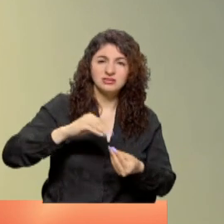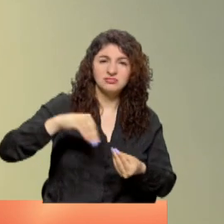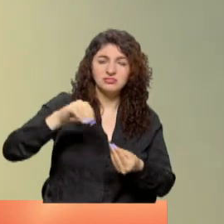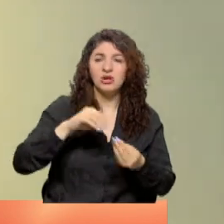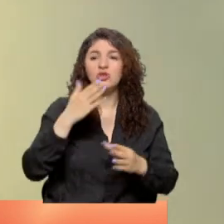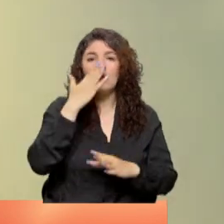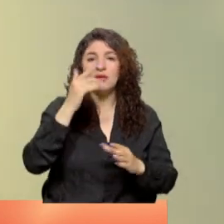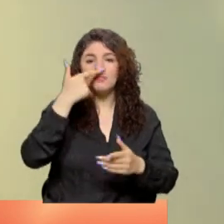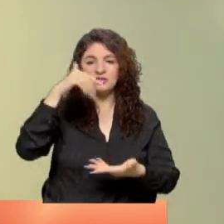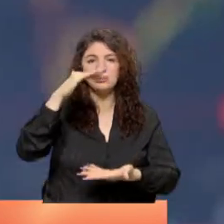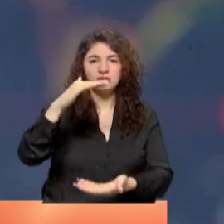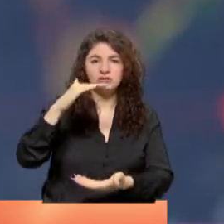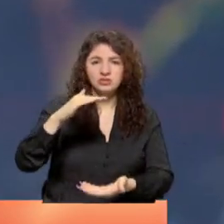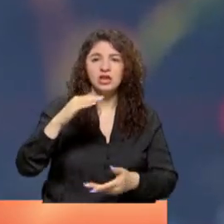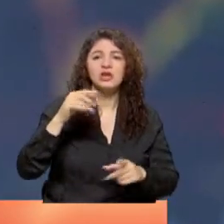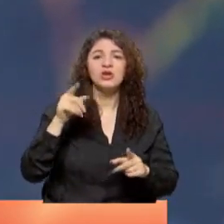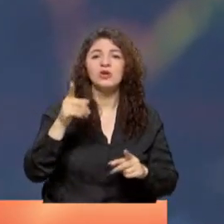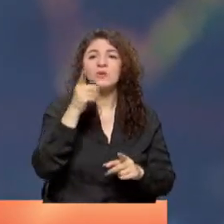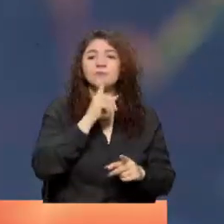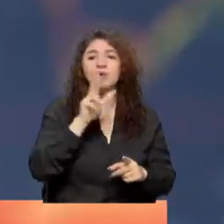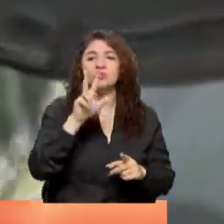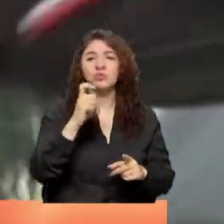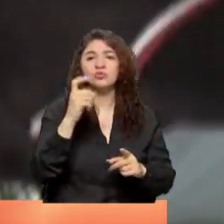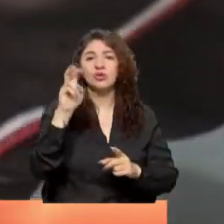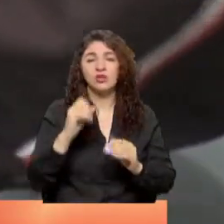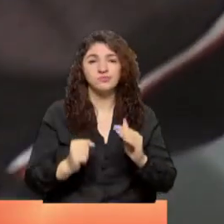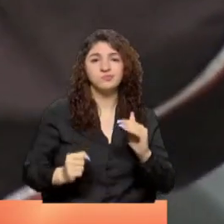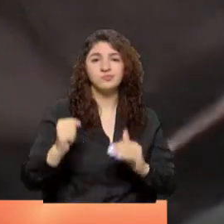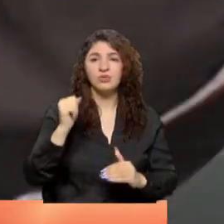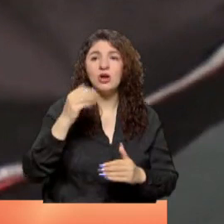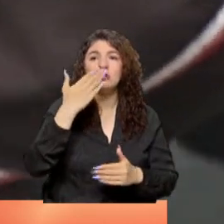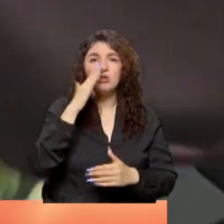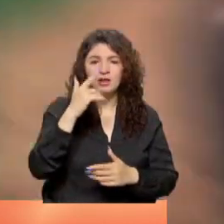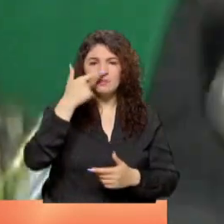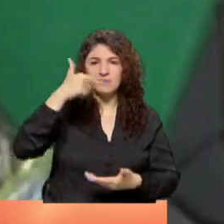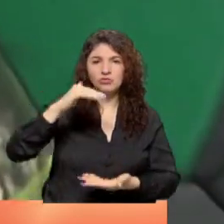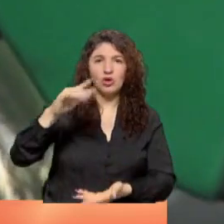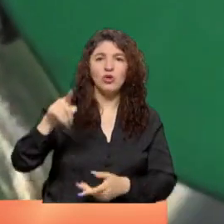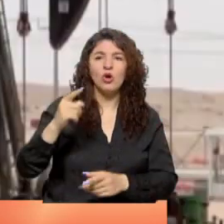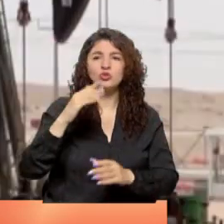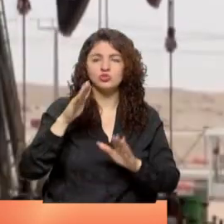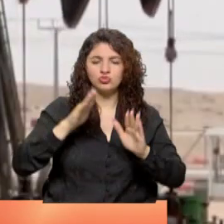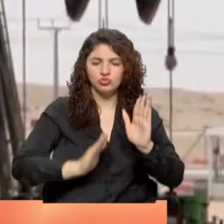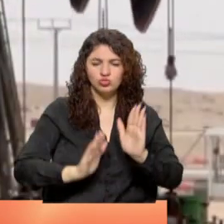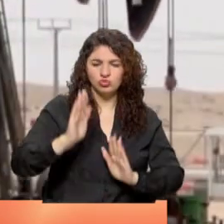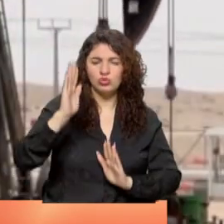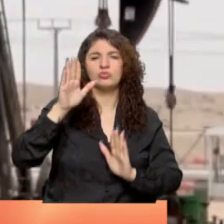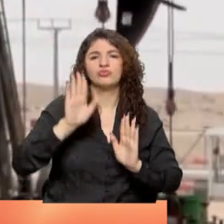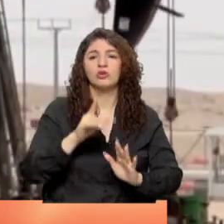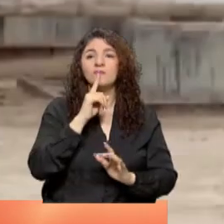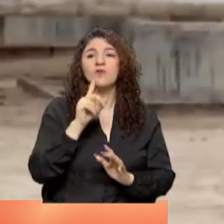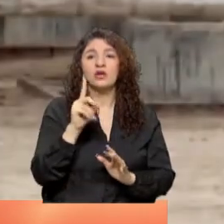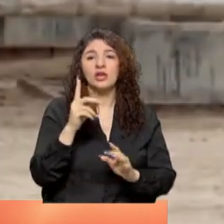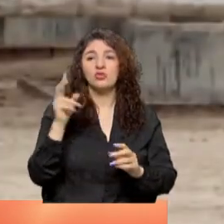gelmişti Ham petrolün varil fiyatı 139 dolarları görmüştü brent Petrol iki Yükseliş daha sonra durdu hafta başında